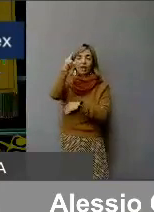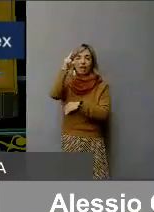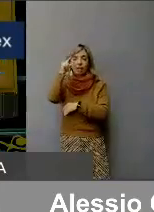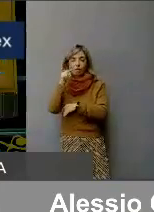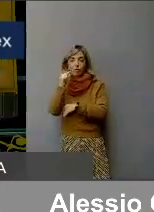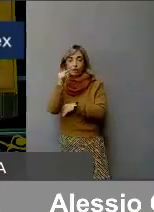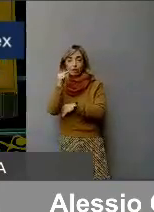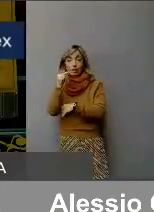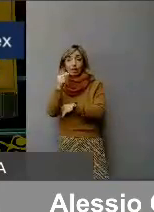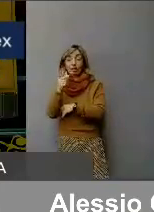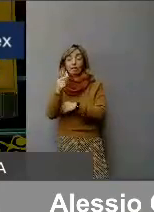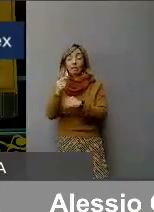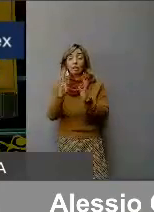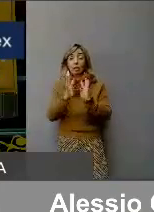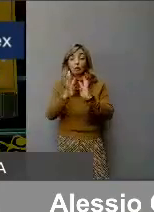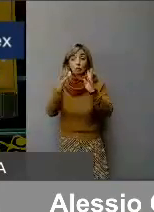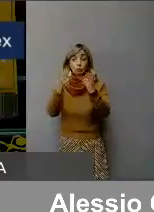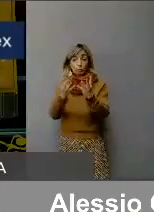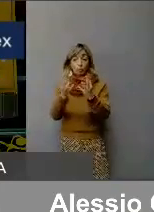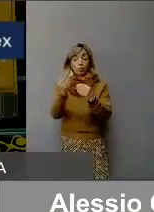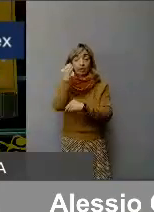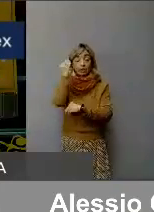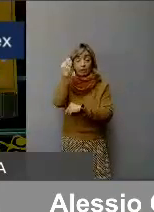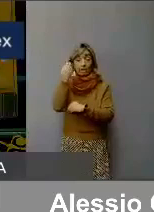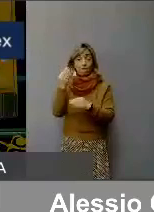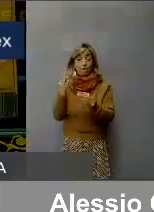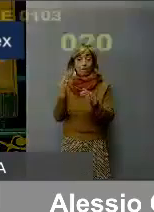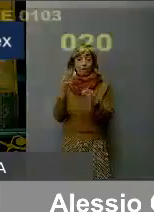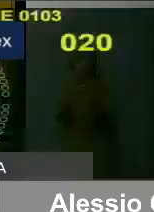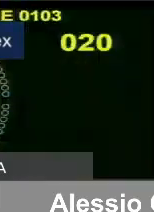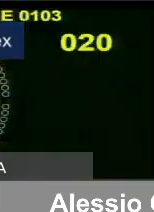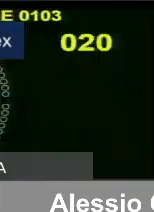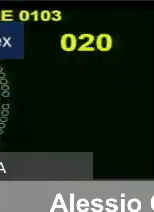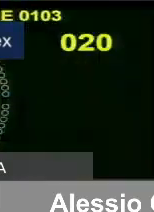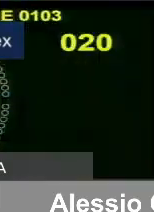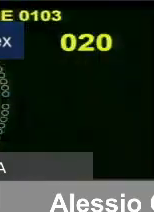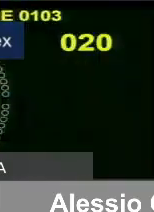è favorevole e quindi si vota